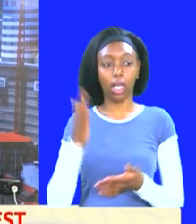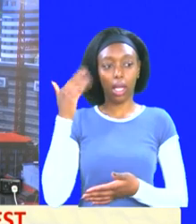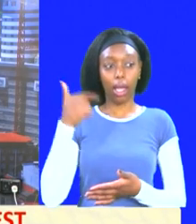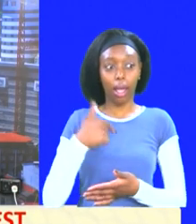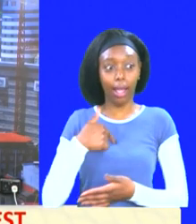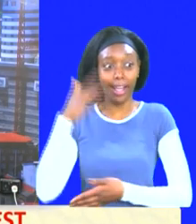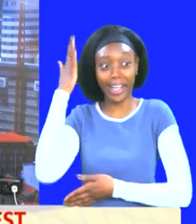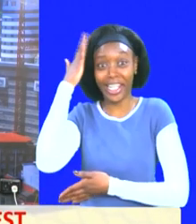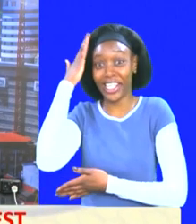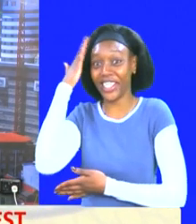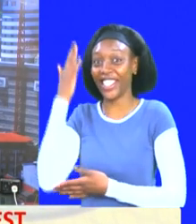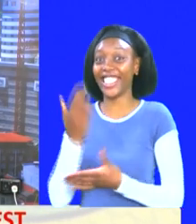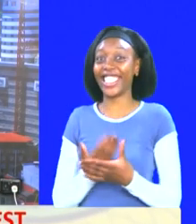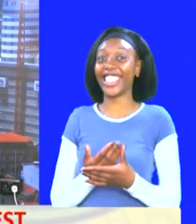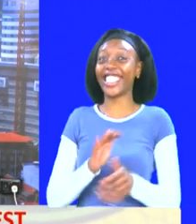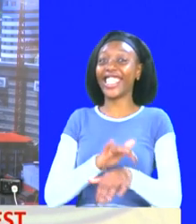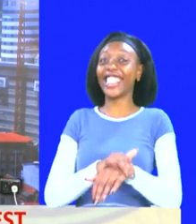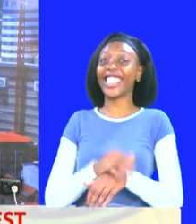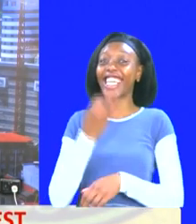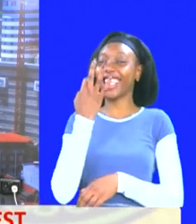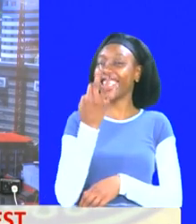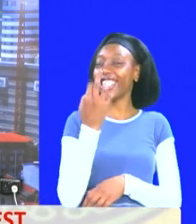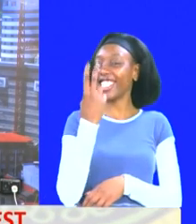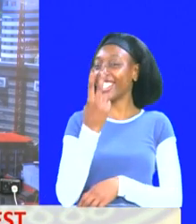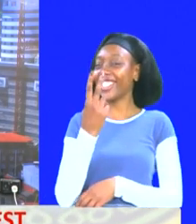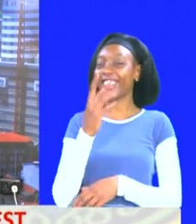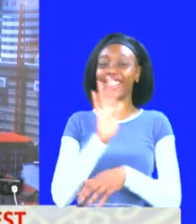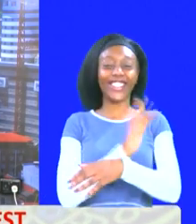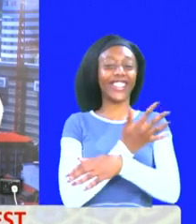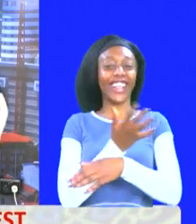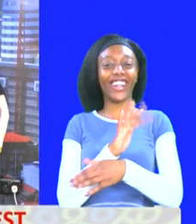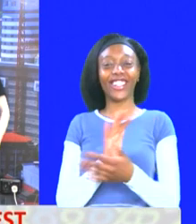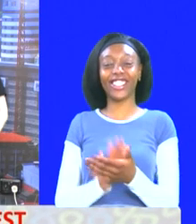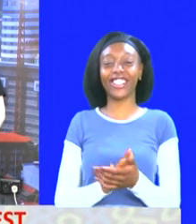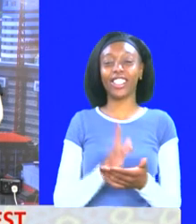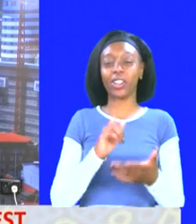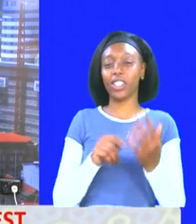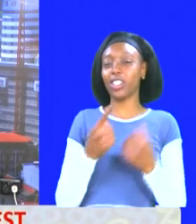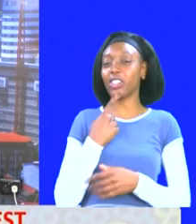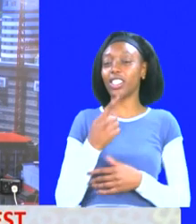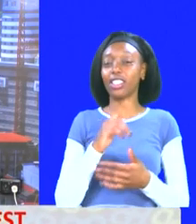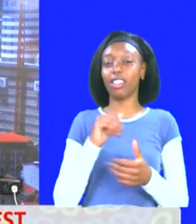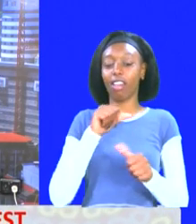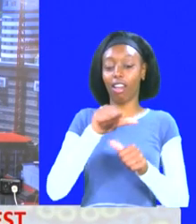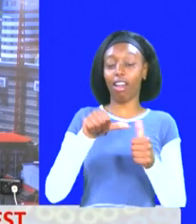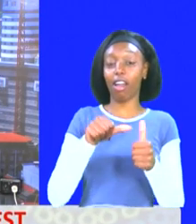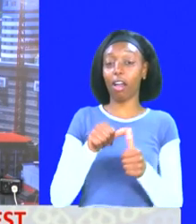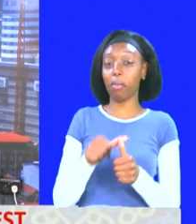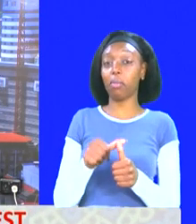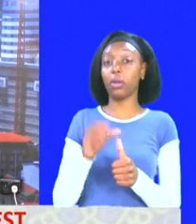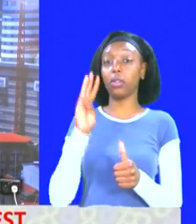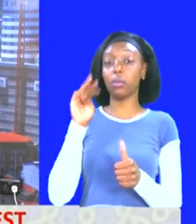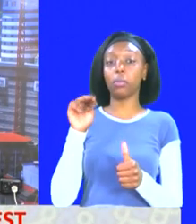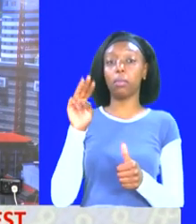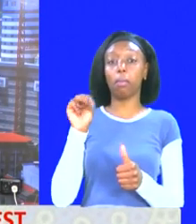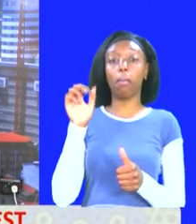sure hizo ngoma mmezitambua. I hope hiyo DJ, what can you say about Chris Martin? Tuambie tu kitu mmoja yenye wewe